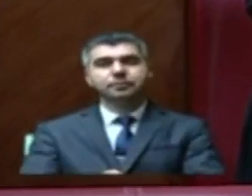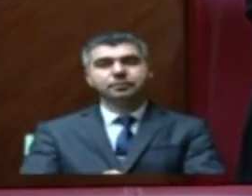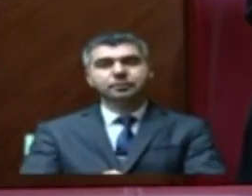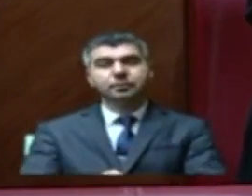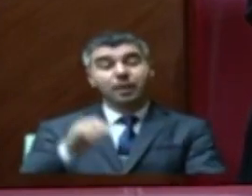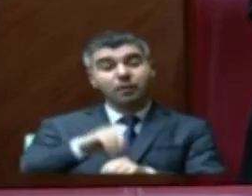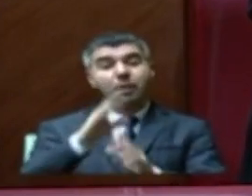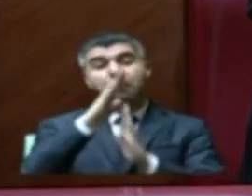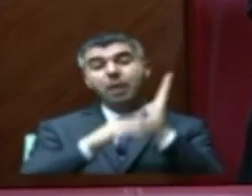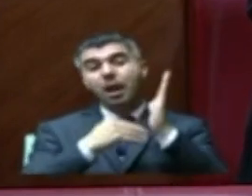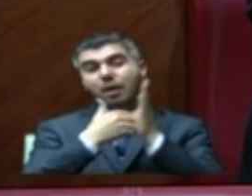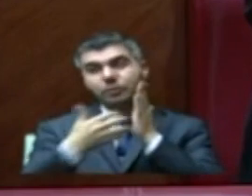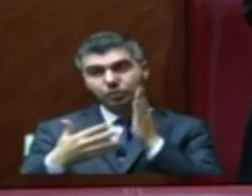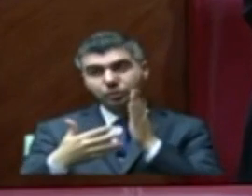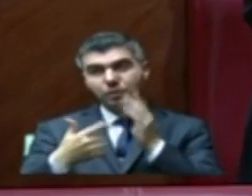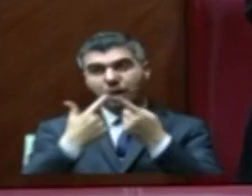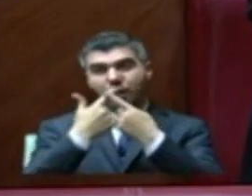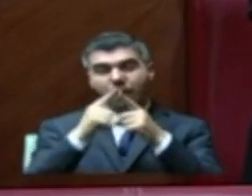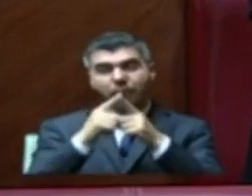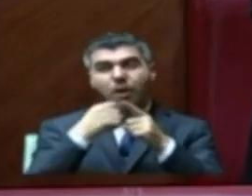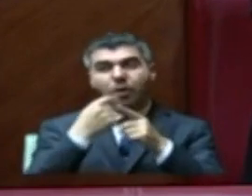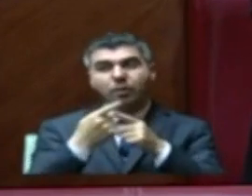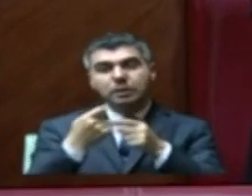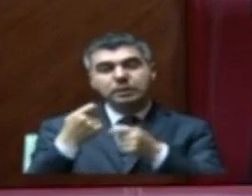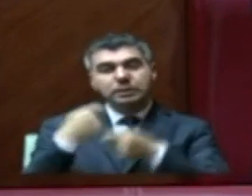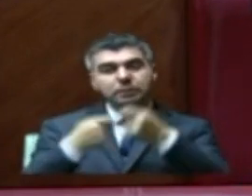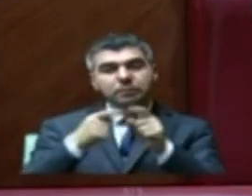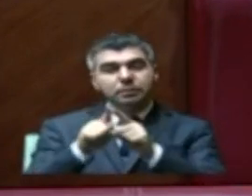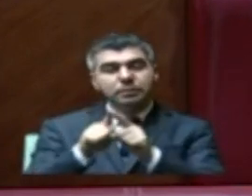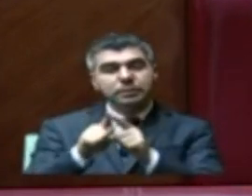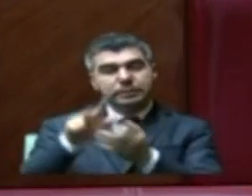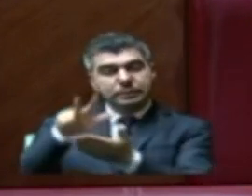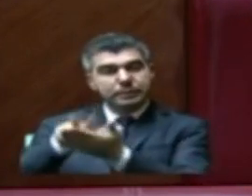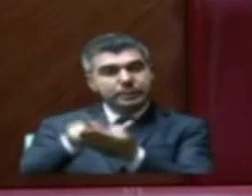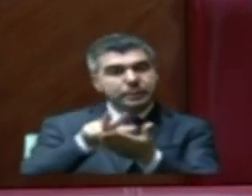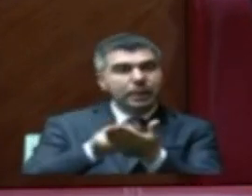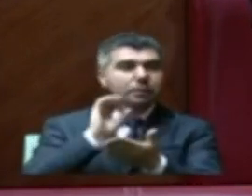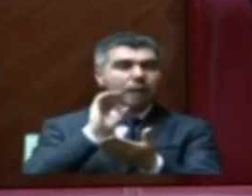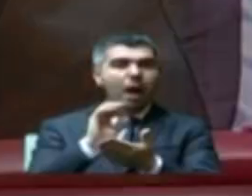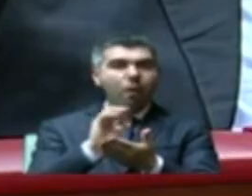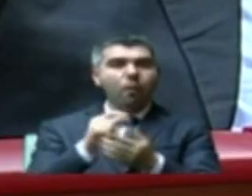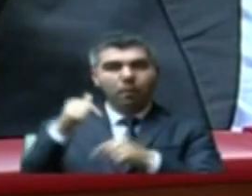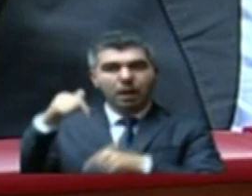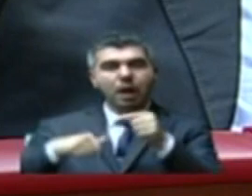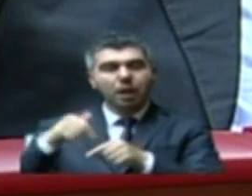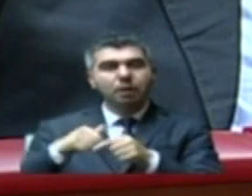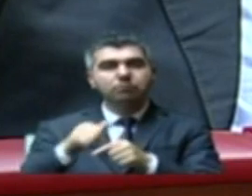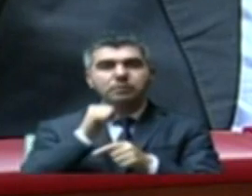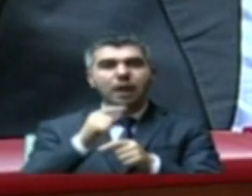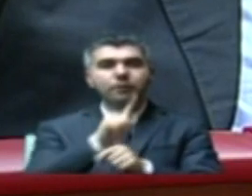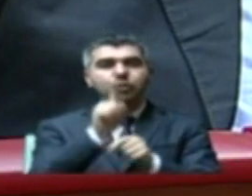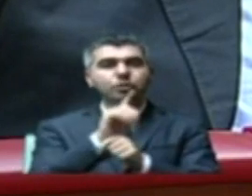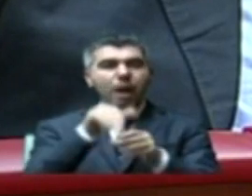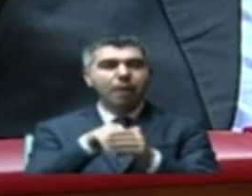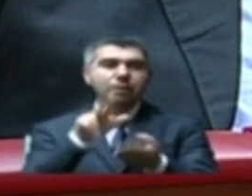يعني البرامج اللي كتستهدف كذلك المرتبطه بالعلامات ديال التصديق الجماعي خاصه بواحد المنتوجات، وهنا كنجاوب على سؤالك ديال